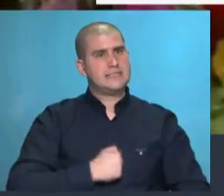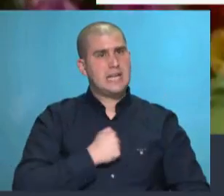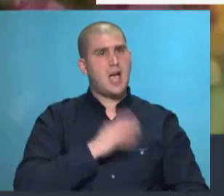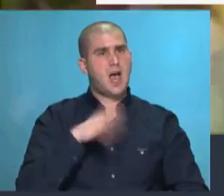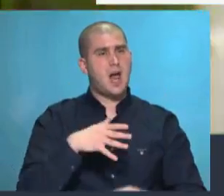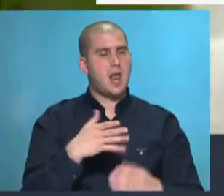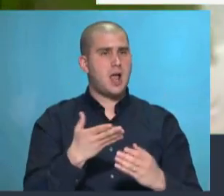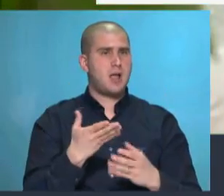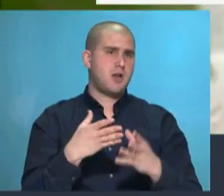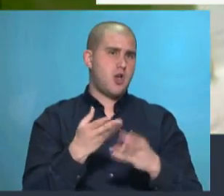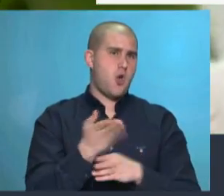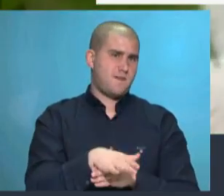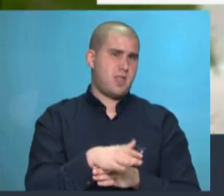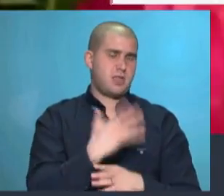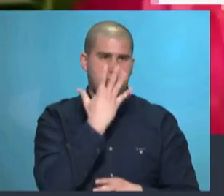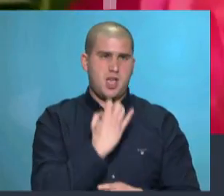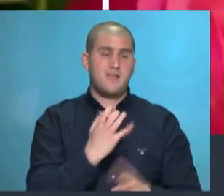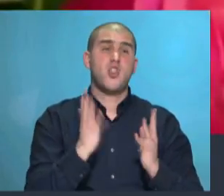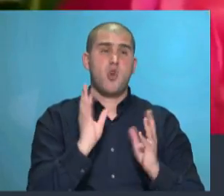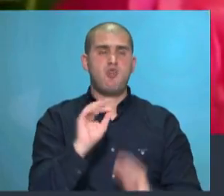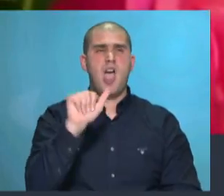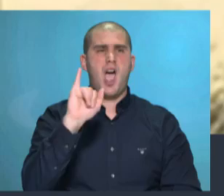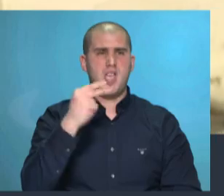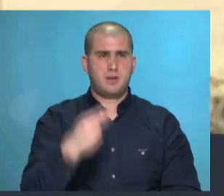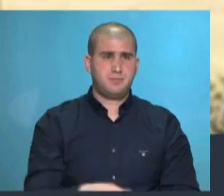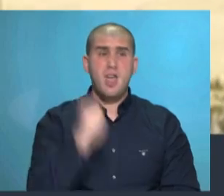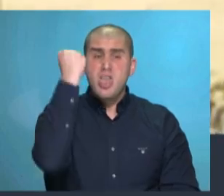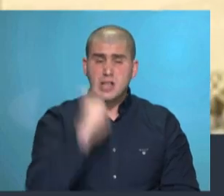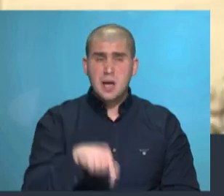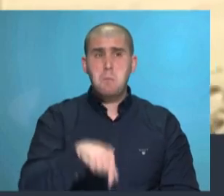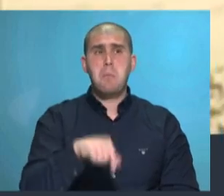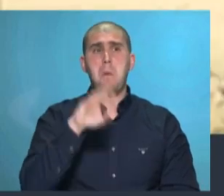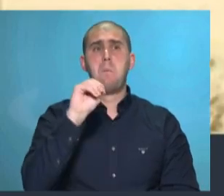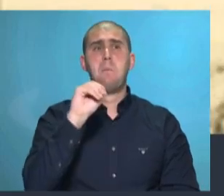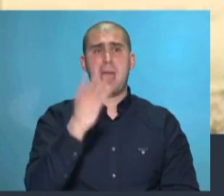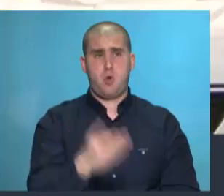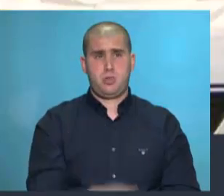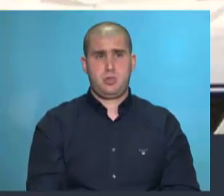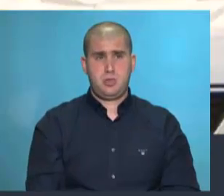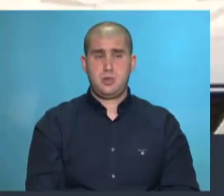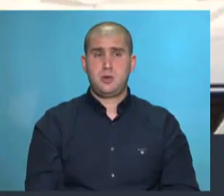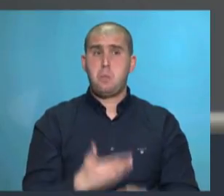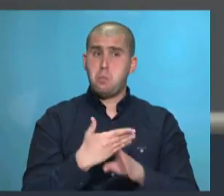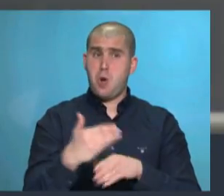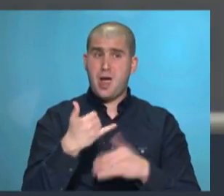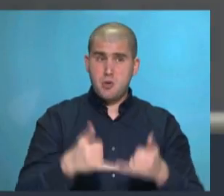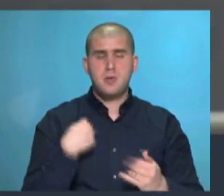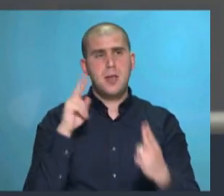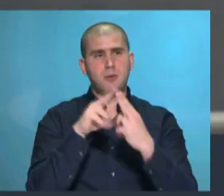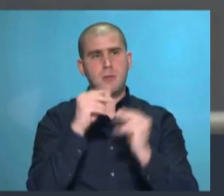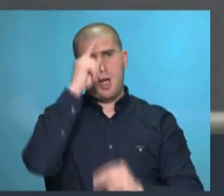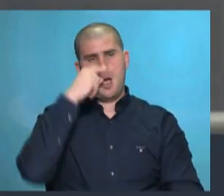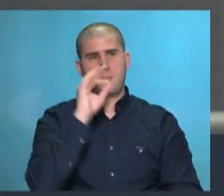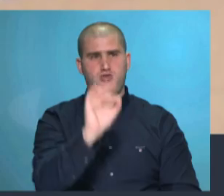the terrible and tragic loss of Aya. Murdered here in Melbourne. Later today I'm going to be meeting with her